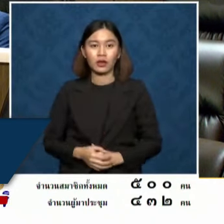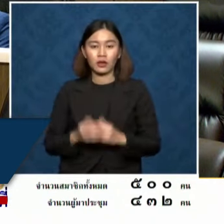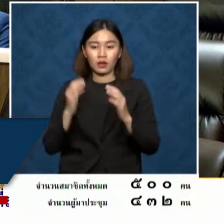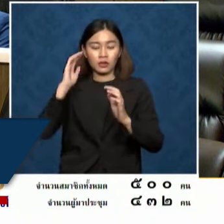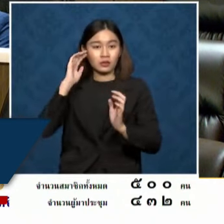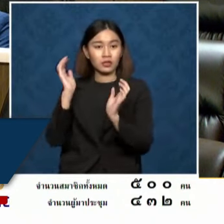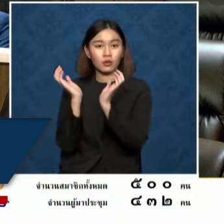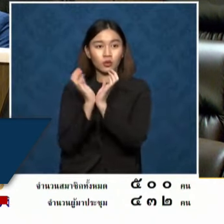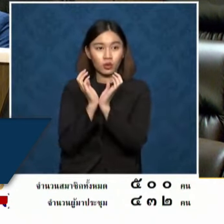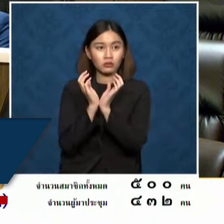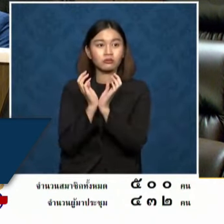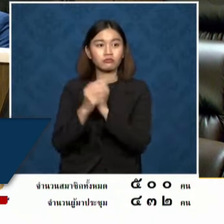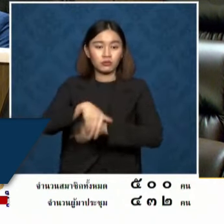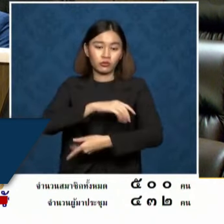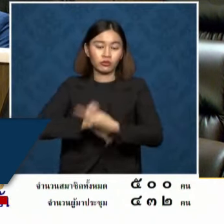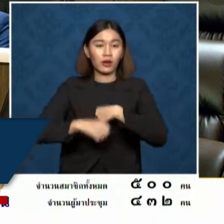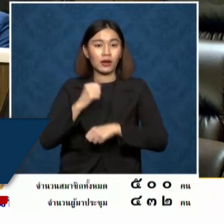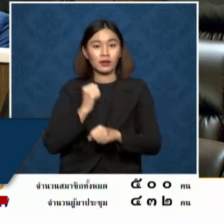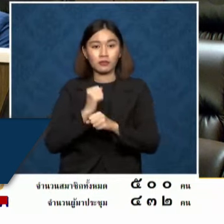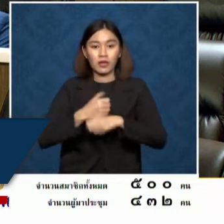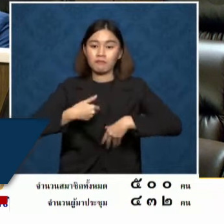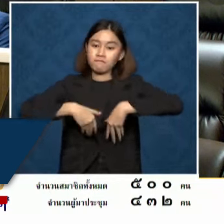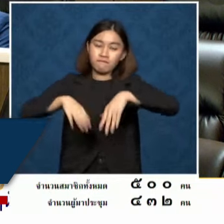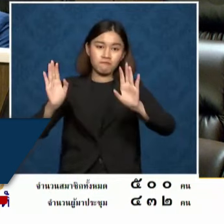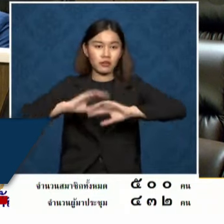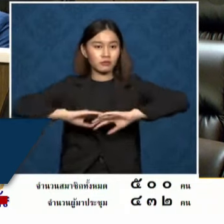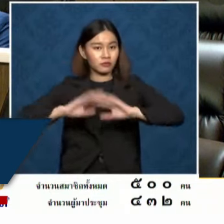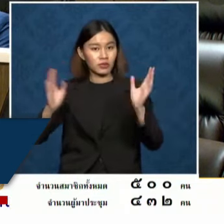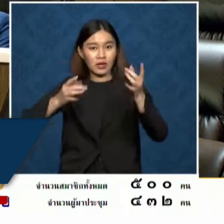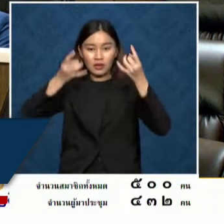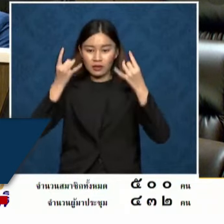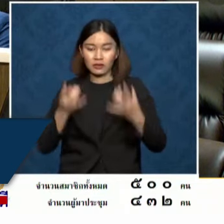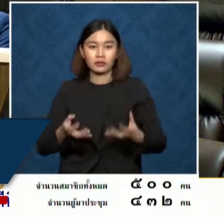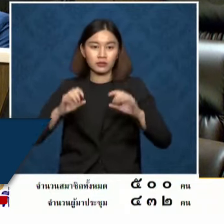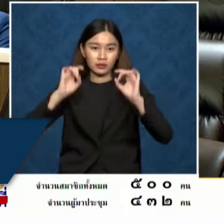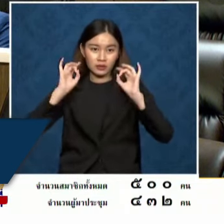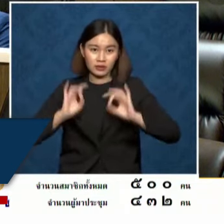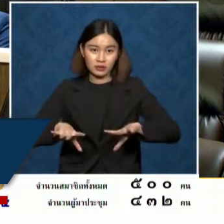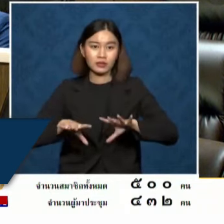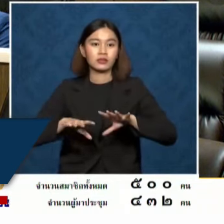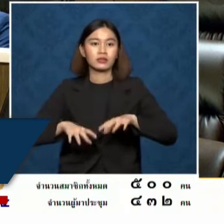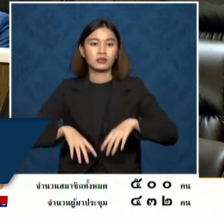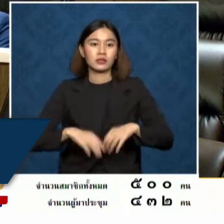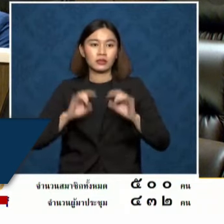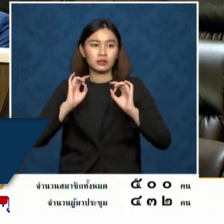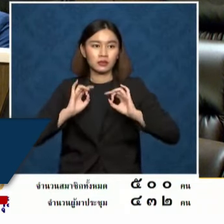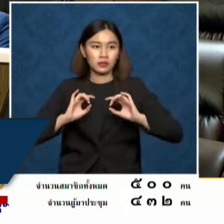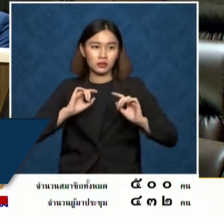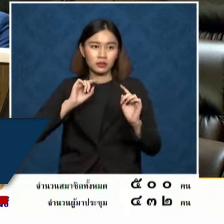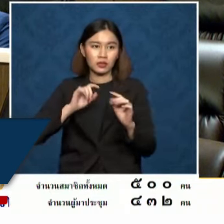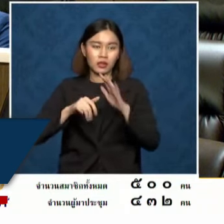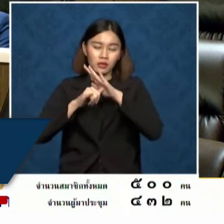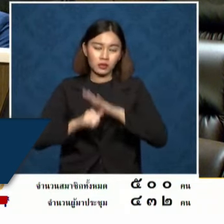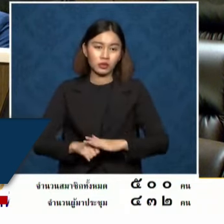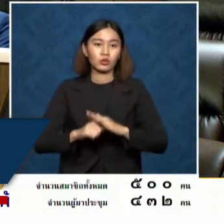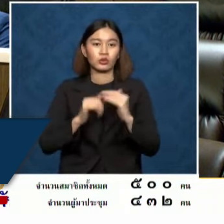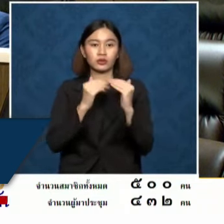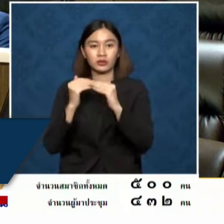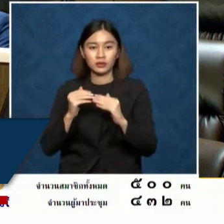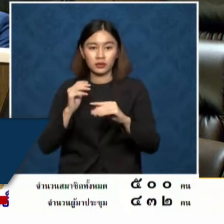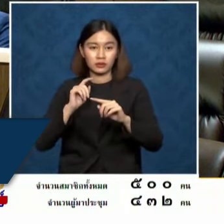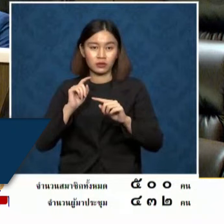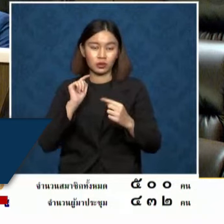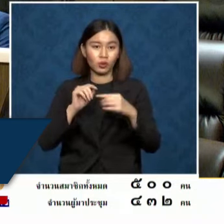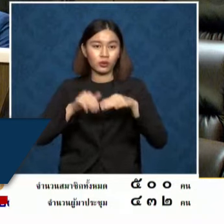เจ้าหน้าที่ก็ยังคงปฏิบัติการสลายการชุมนุมอย่างรุนแรงอย่างละเมิดสิทธิมนุษยชนละเมิดสิทธิเด็กต่อ